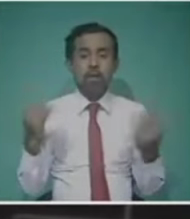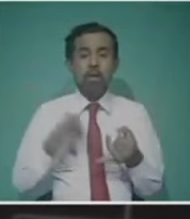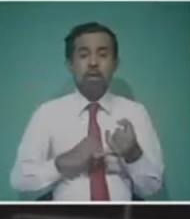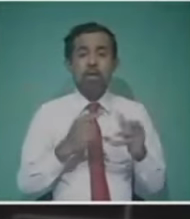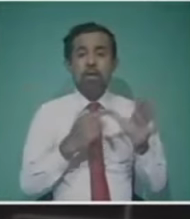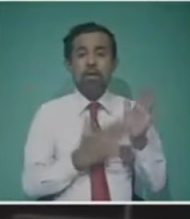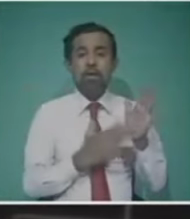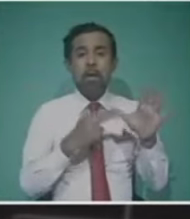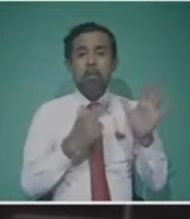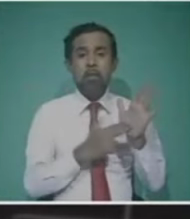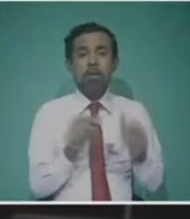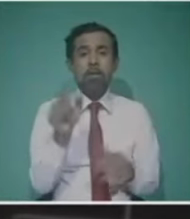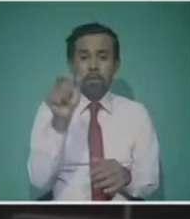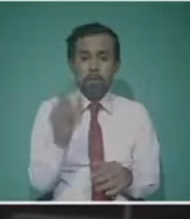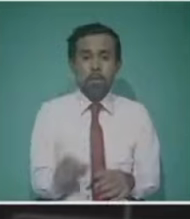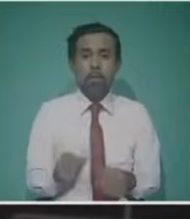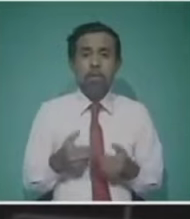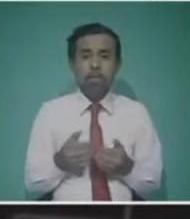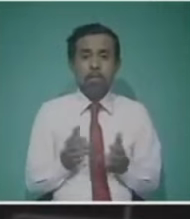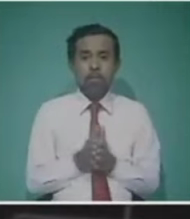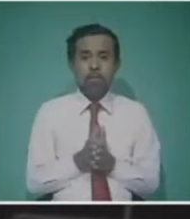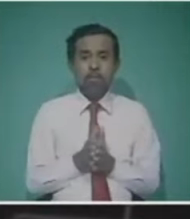ஊடகவியலாளர் தன்னுடைய